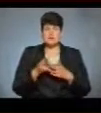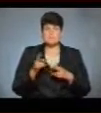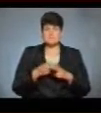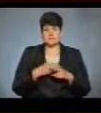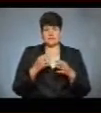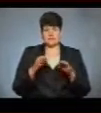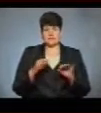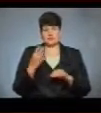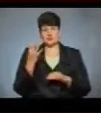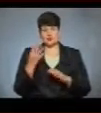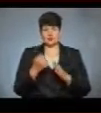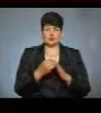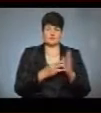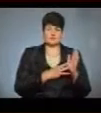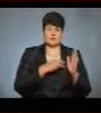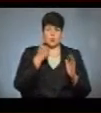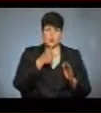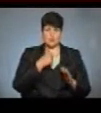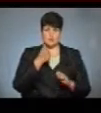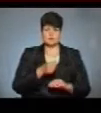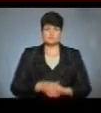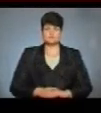волі від 4 до 8 років.